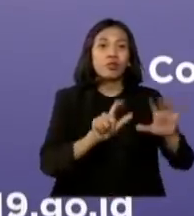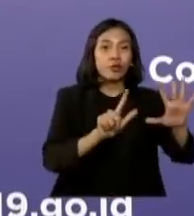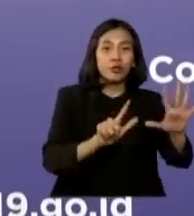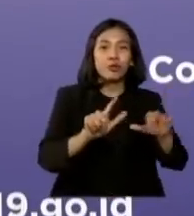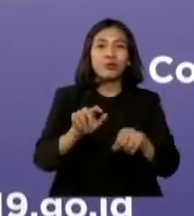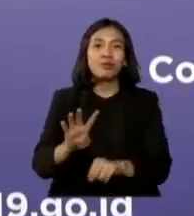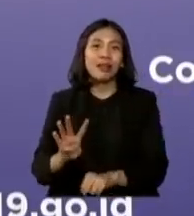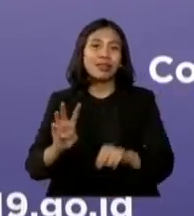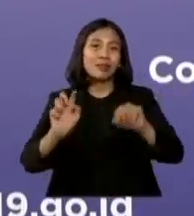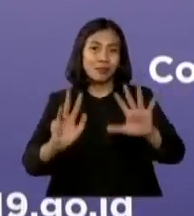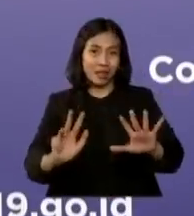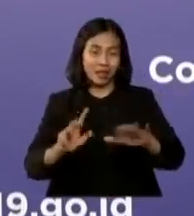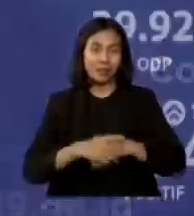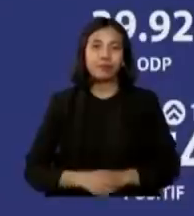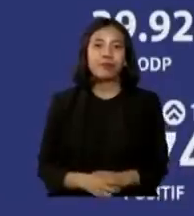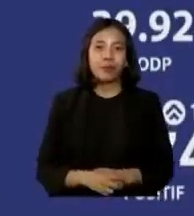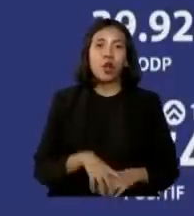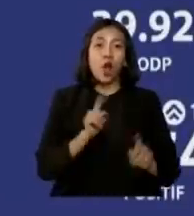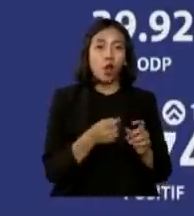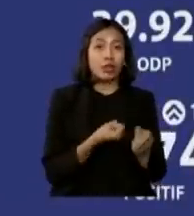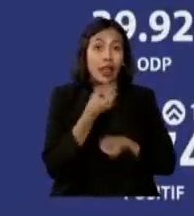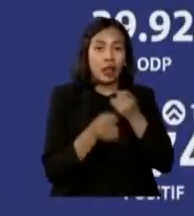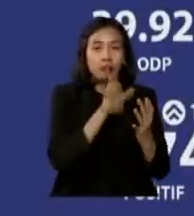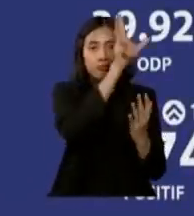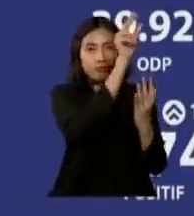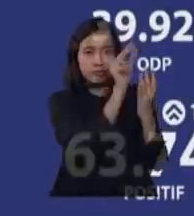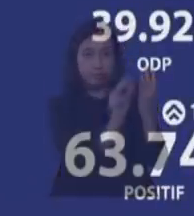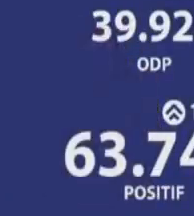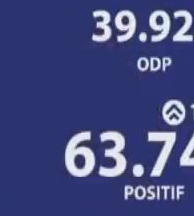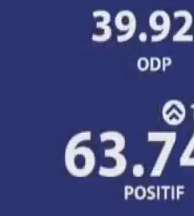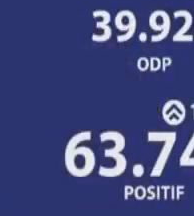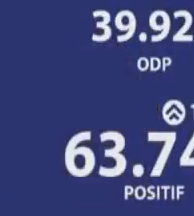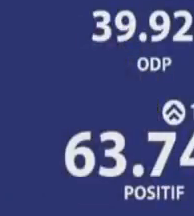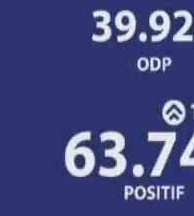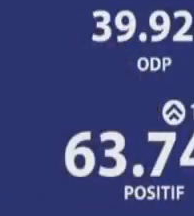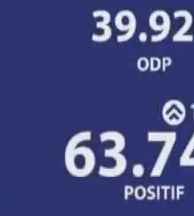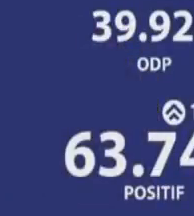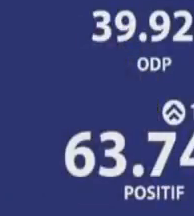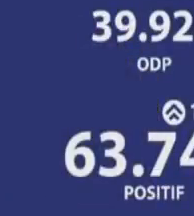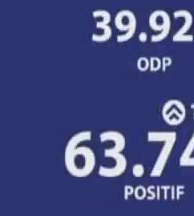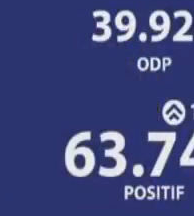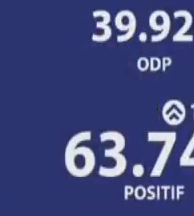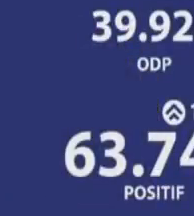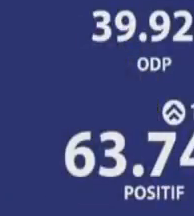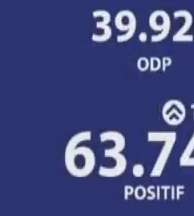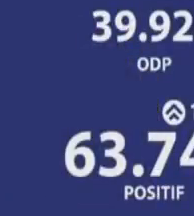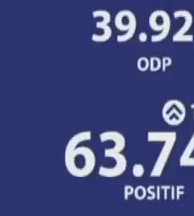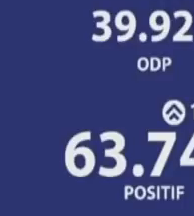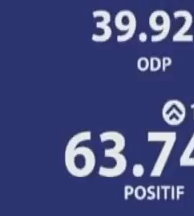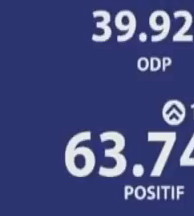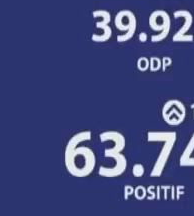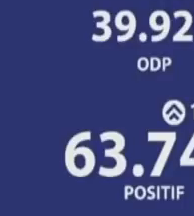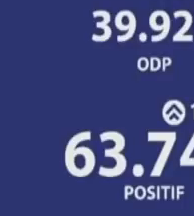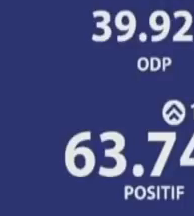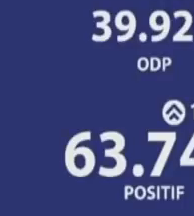749 orang kalau kita rinci lebih lanjut tentang kasus positif ini karena ini adalah brand rata-rata seluruh